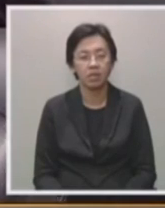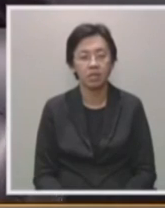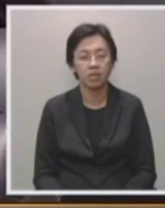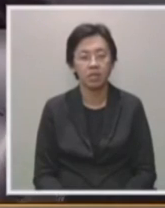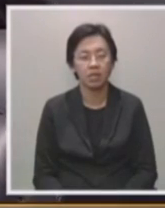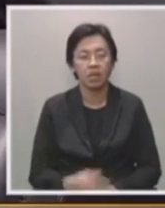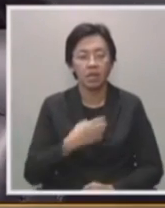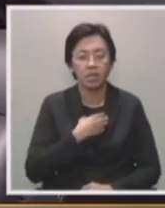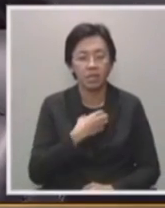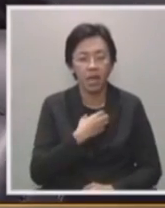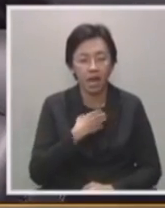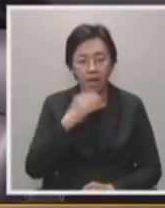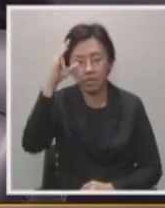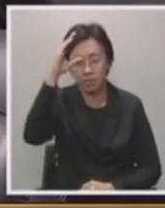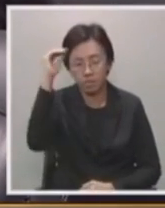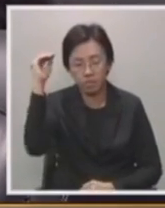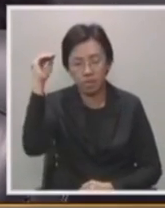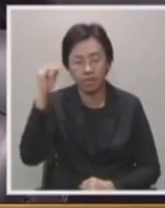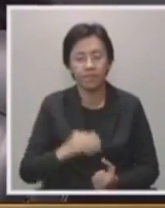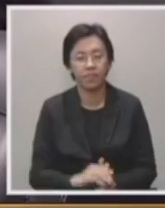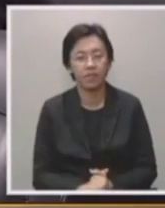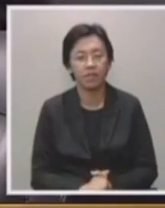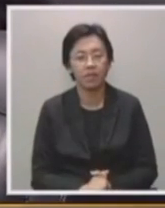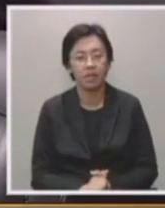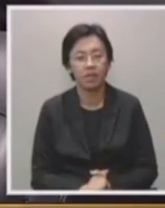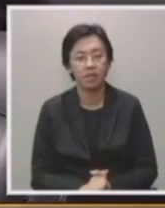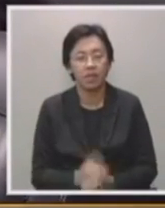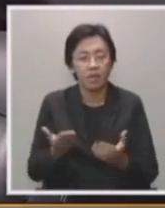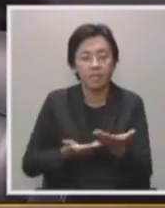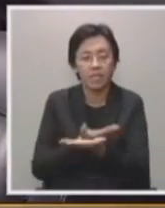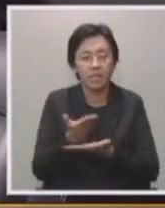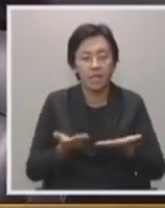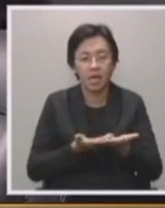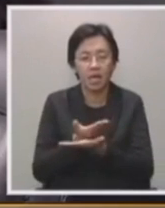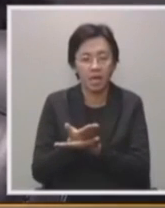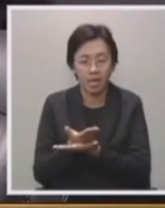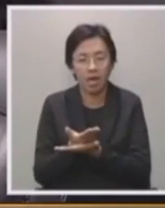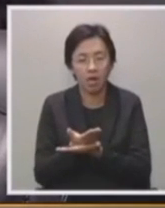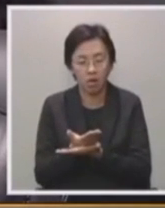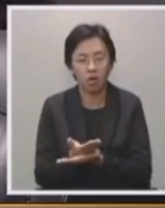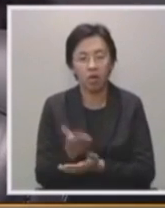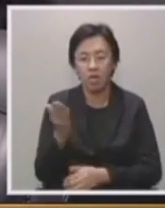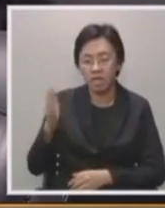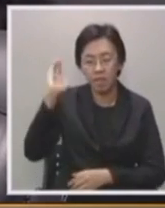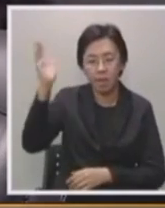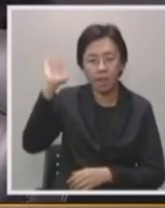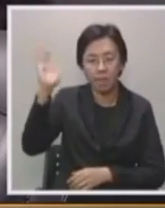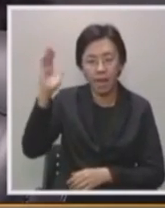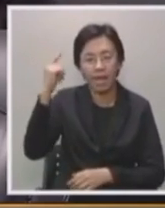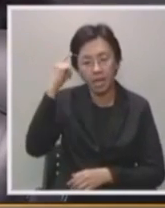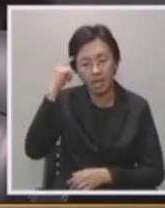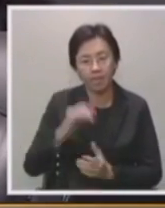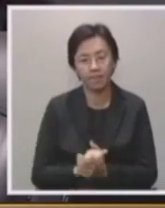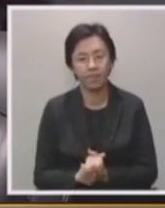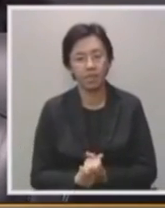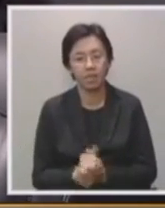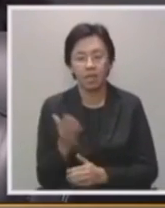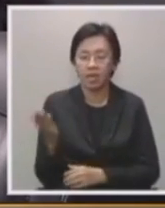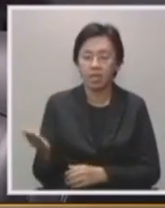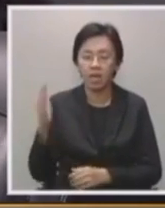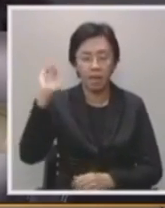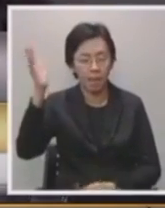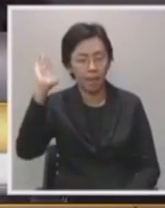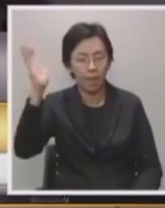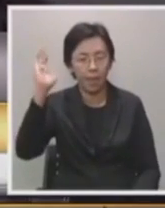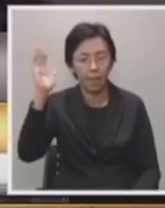ภัยช่วยพิจารณาคำวินิจฉัยของท่านเมื่อกี้ด้วยเพราะว่าคำวินิจฉัยของท่านต่อท่